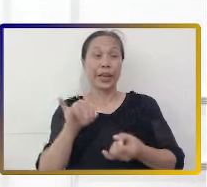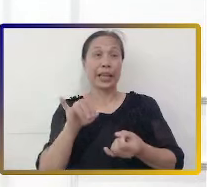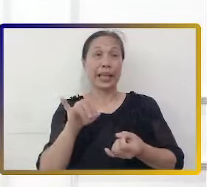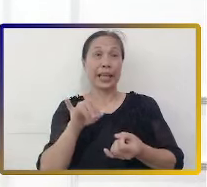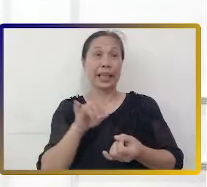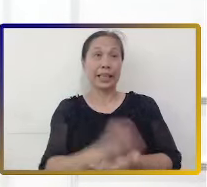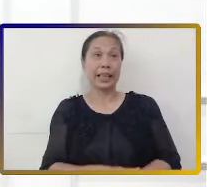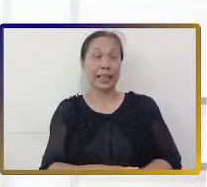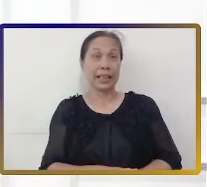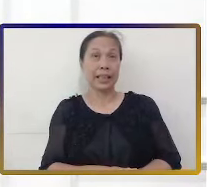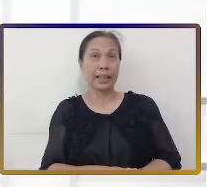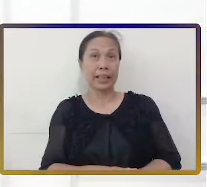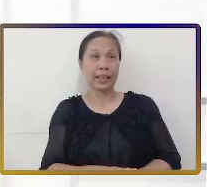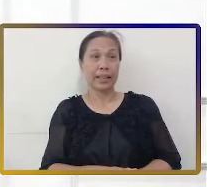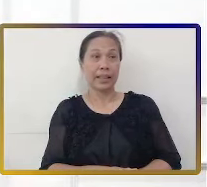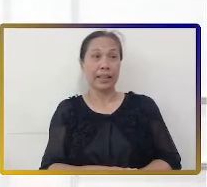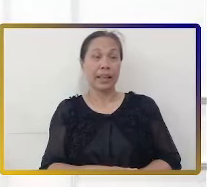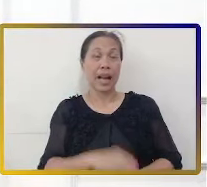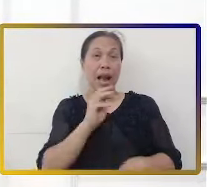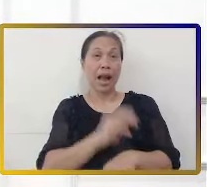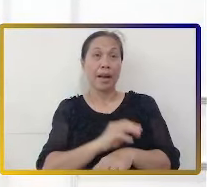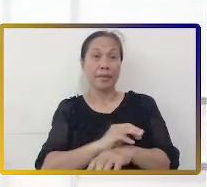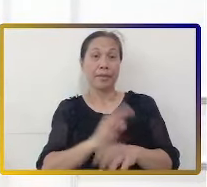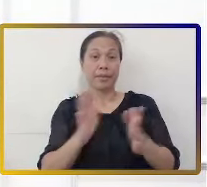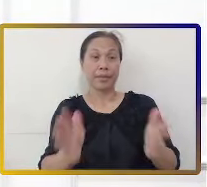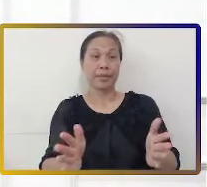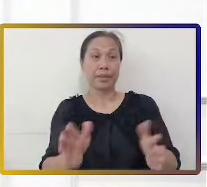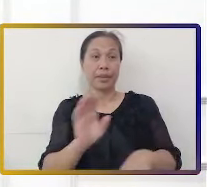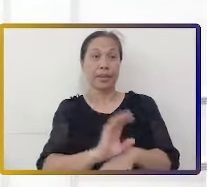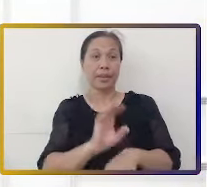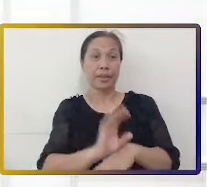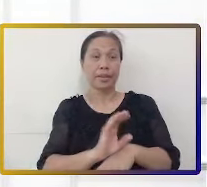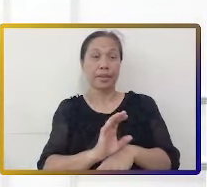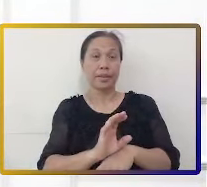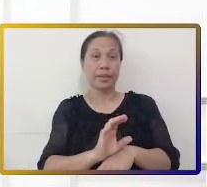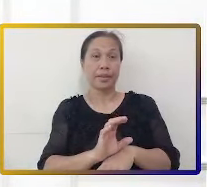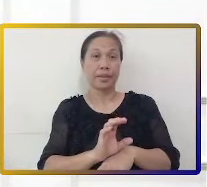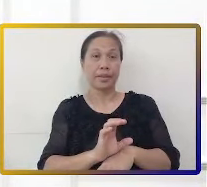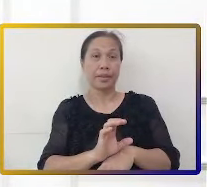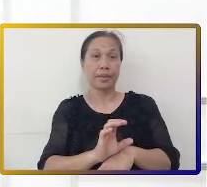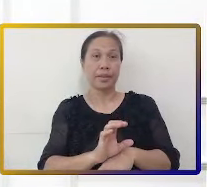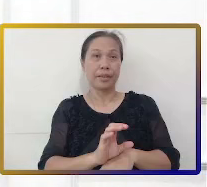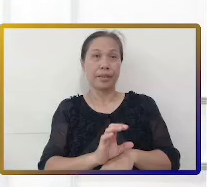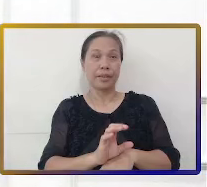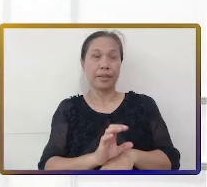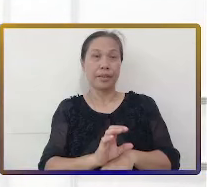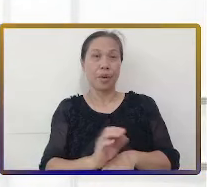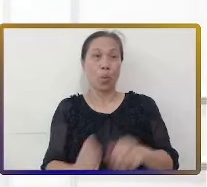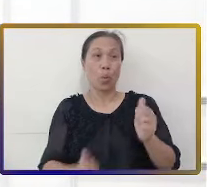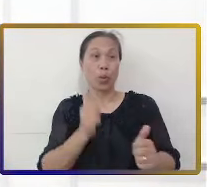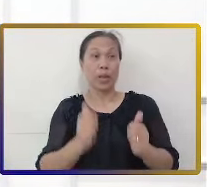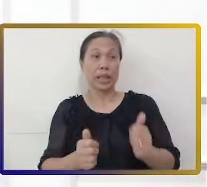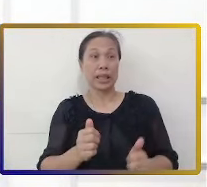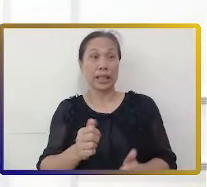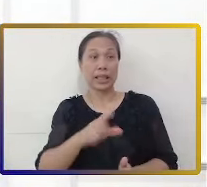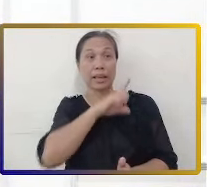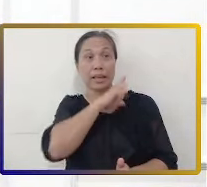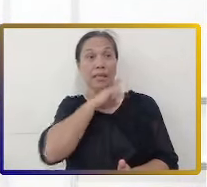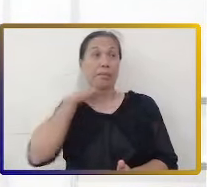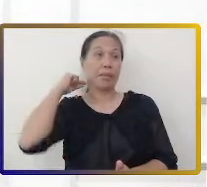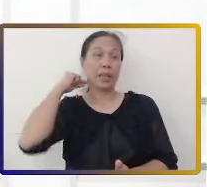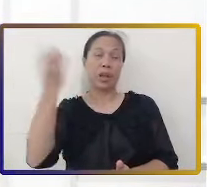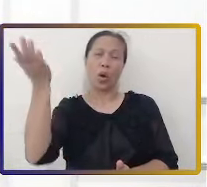ang ang ang minister ng church or minister Ng templo maped which is the priest back in Those